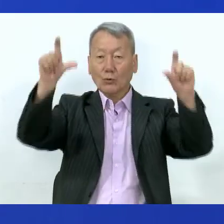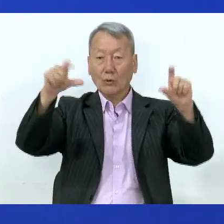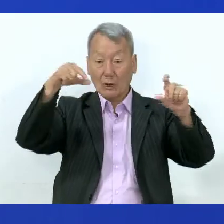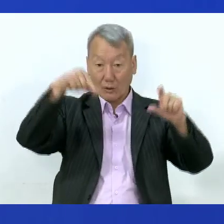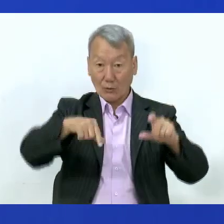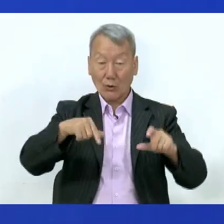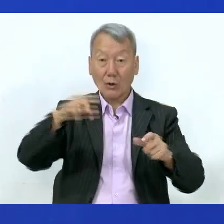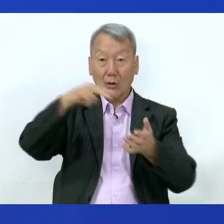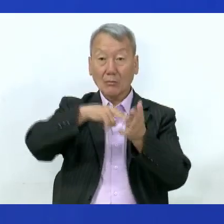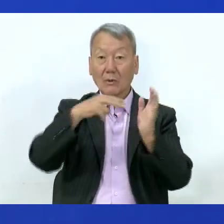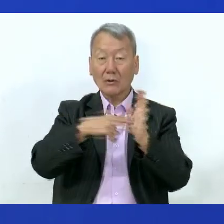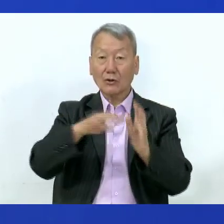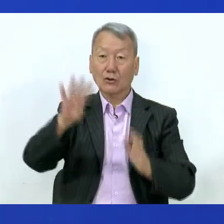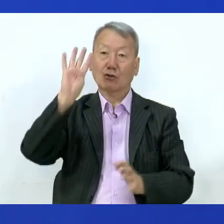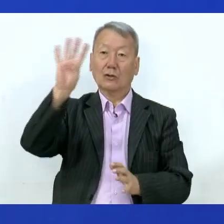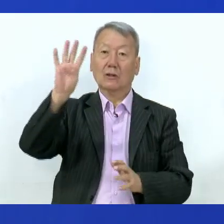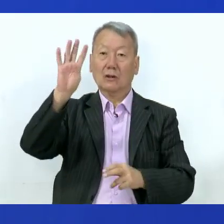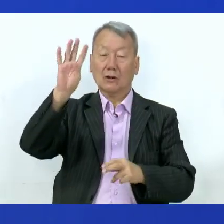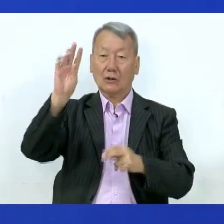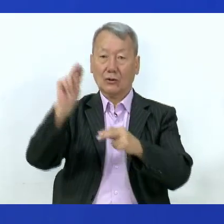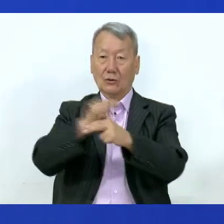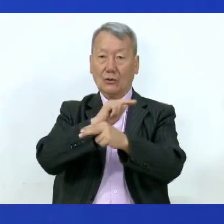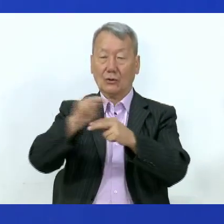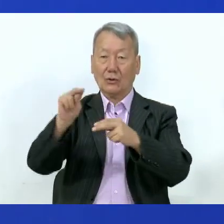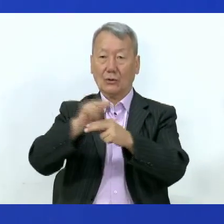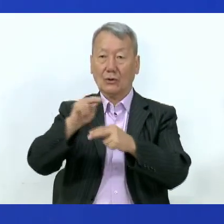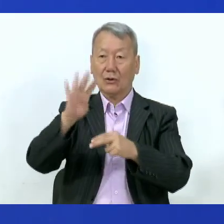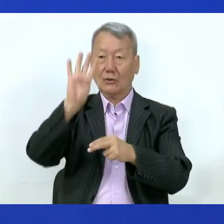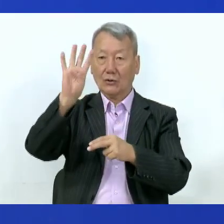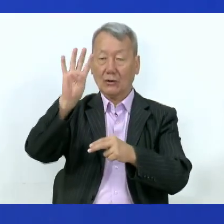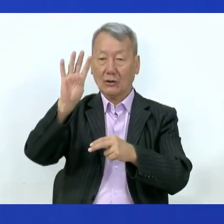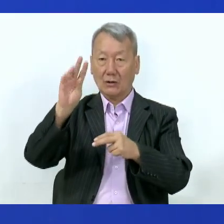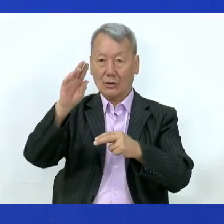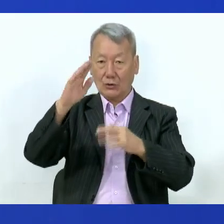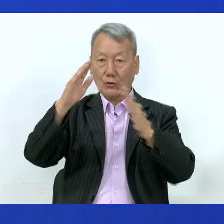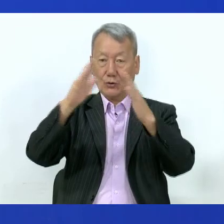В этом году запланировано четыре объекта.